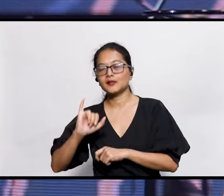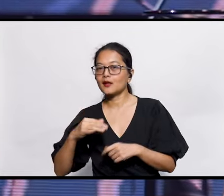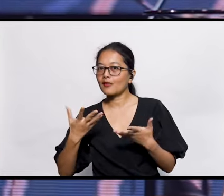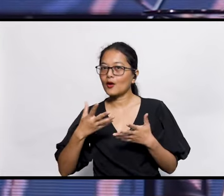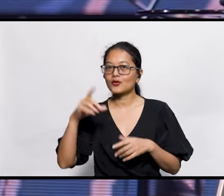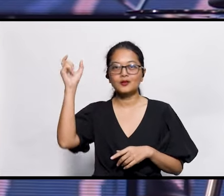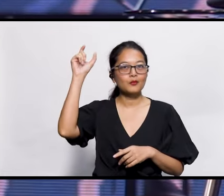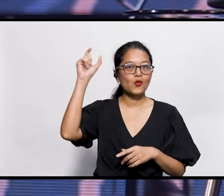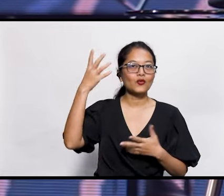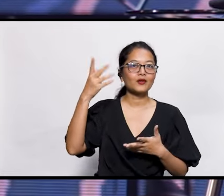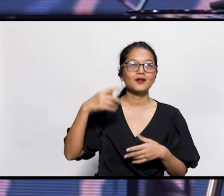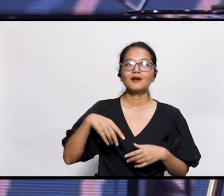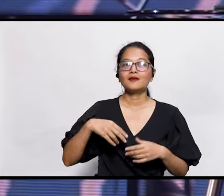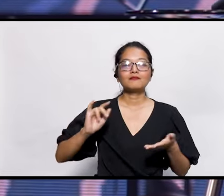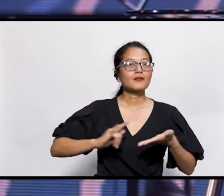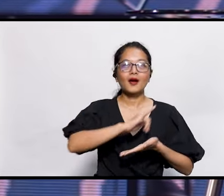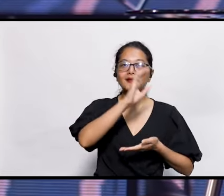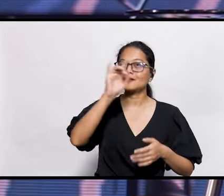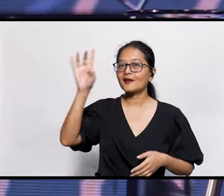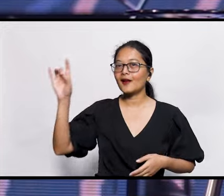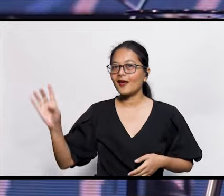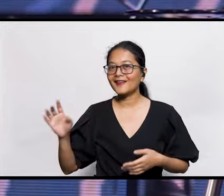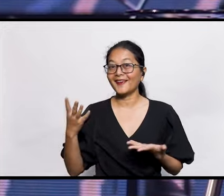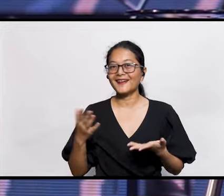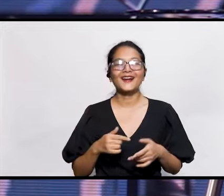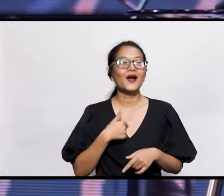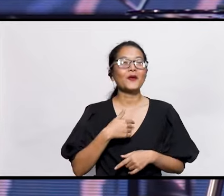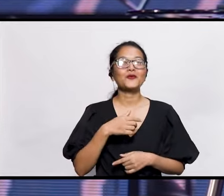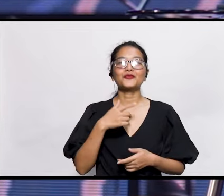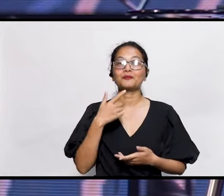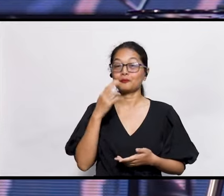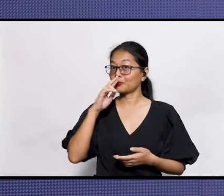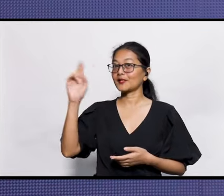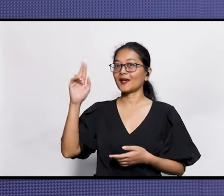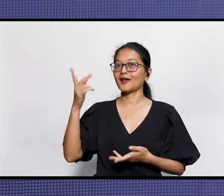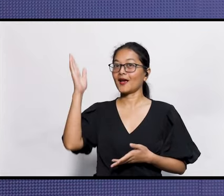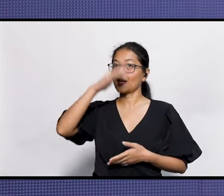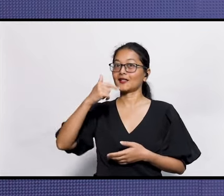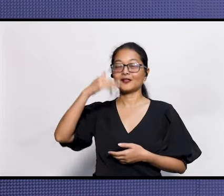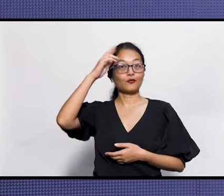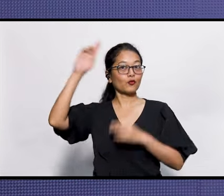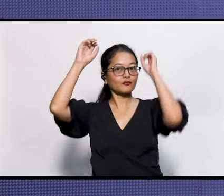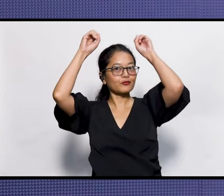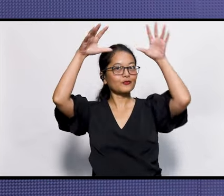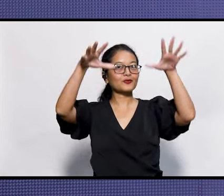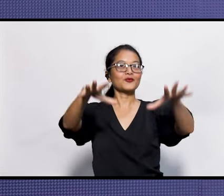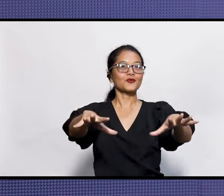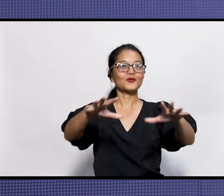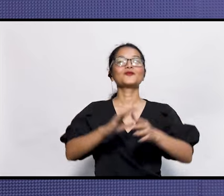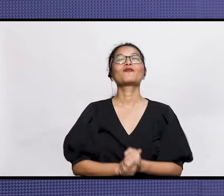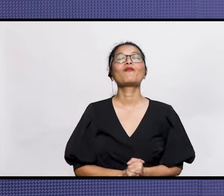Bekasi dan lain sebagainya dan saya percaya bahwa hari ini Tuhan akan memberkati anda semuanya